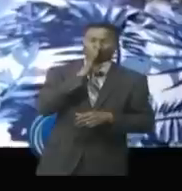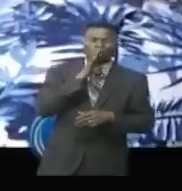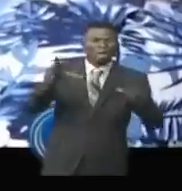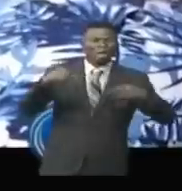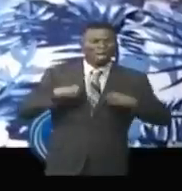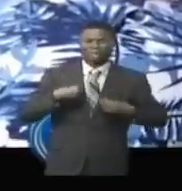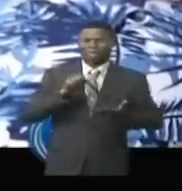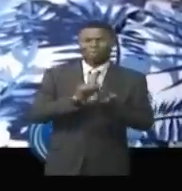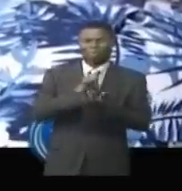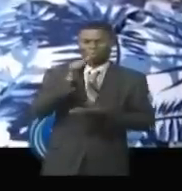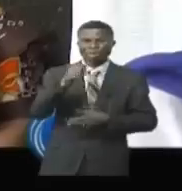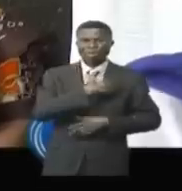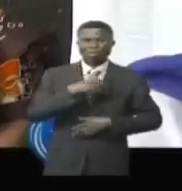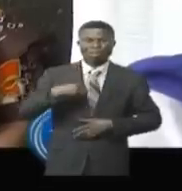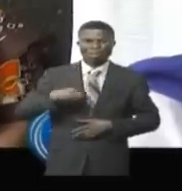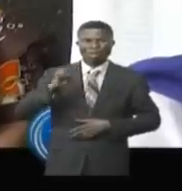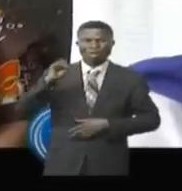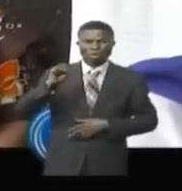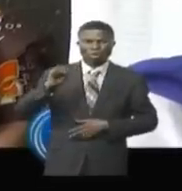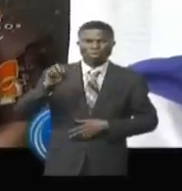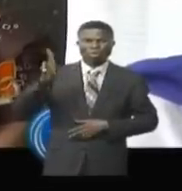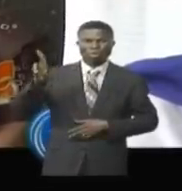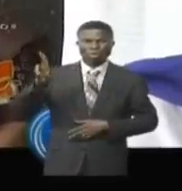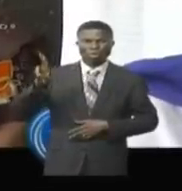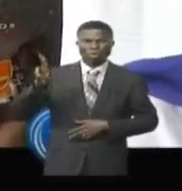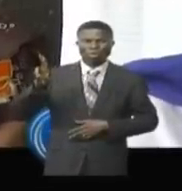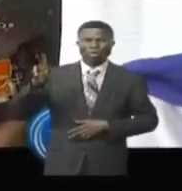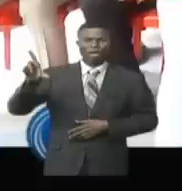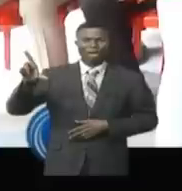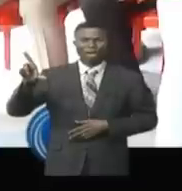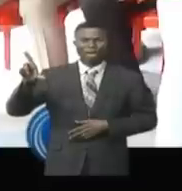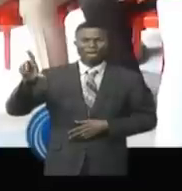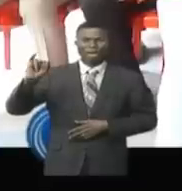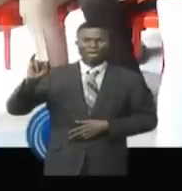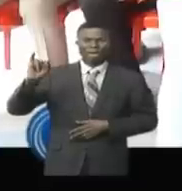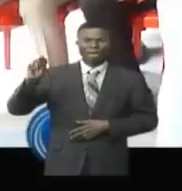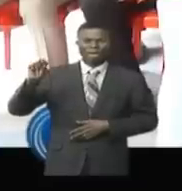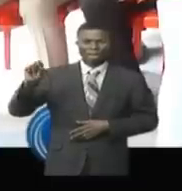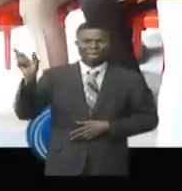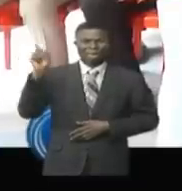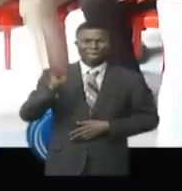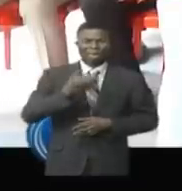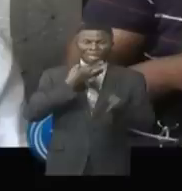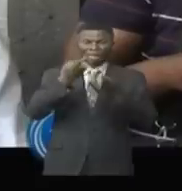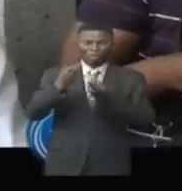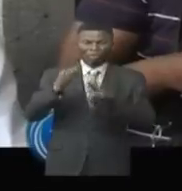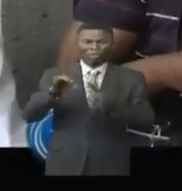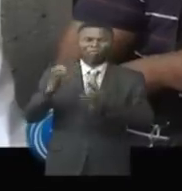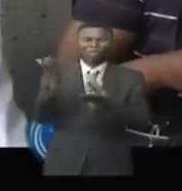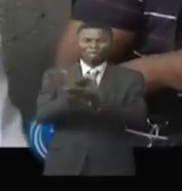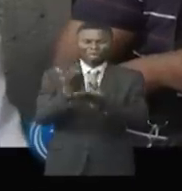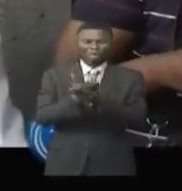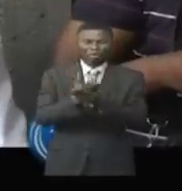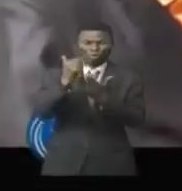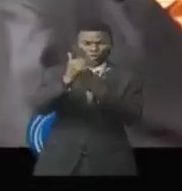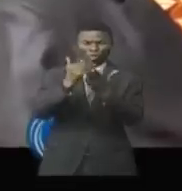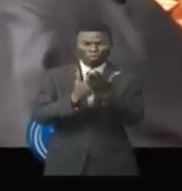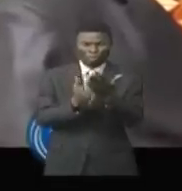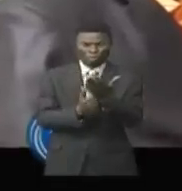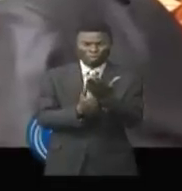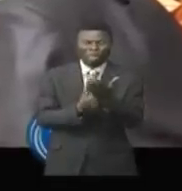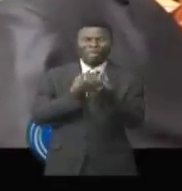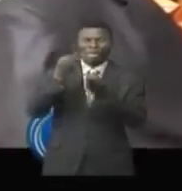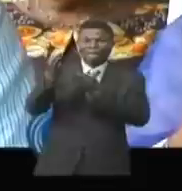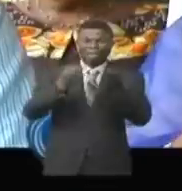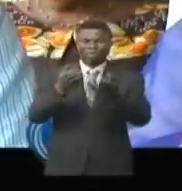vente. Madame Aurélie Mutamba Nzimbi, représentante des enfants Nzimbi, est revenue sur les certificats d'enregistrement brandis et en explique